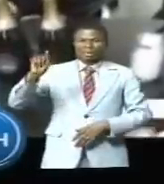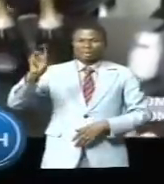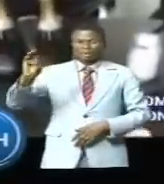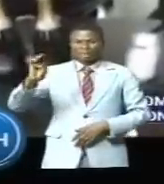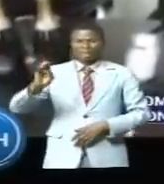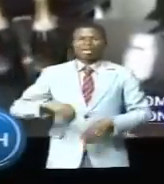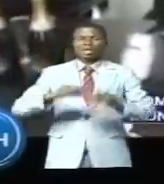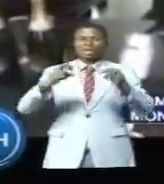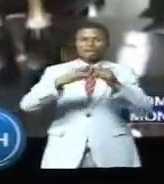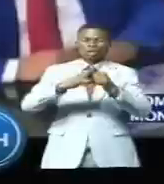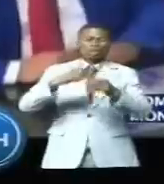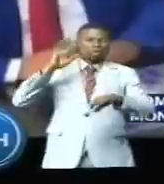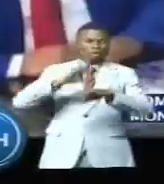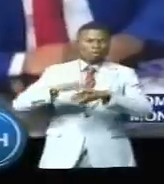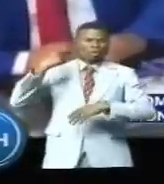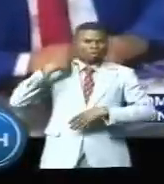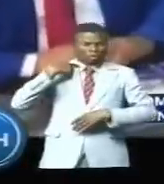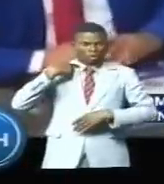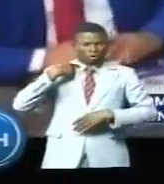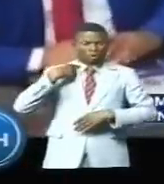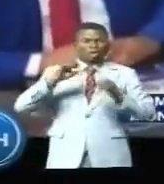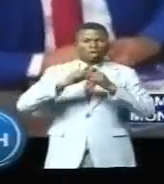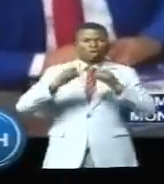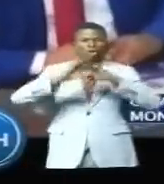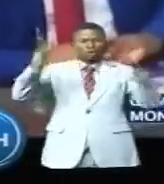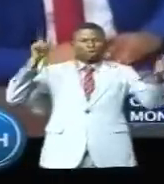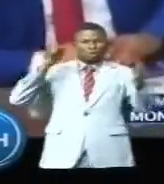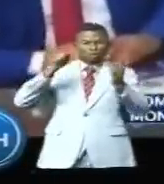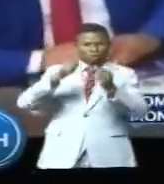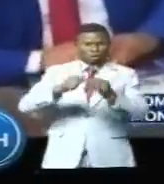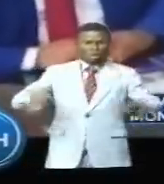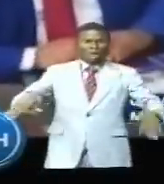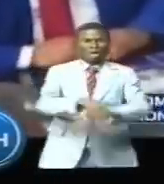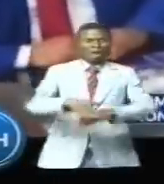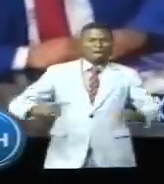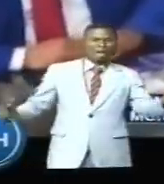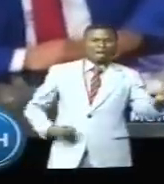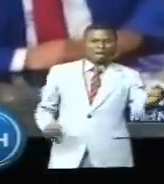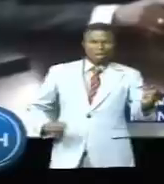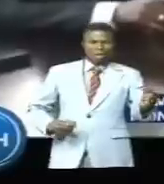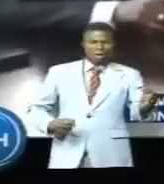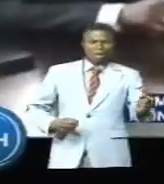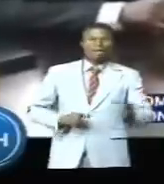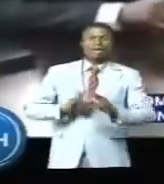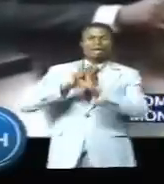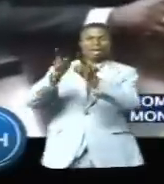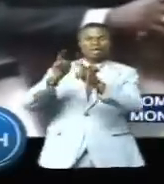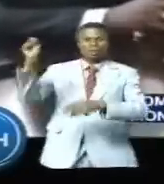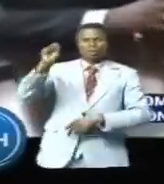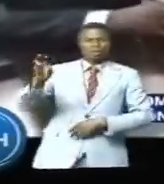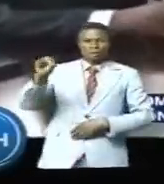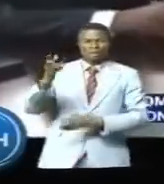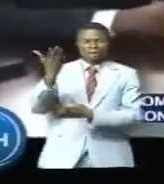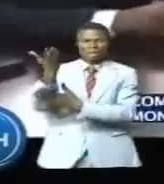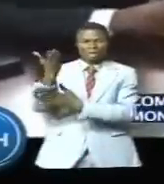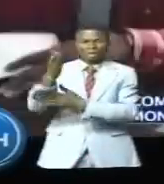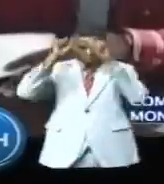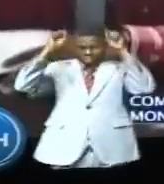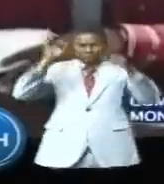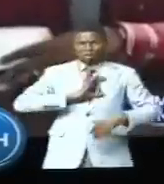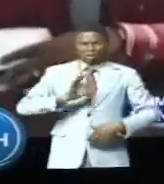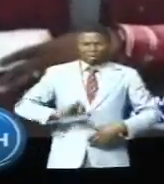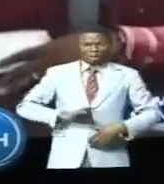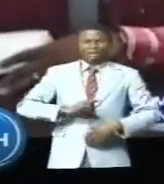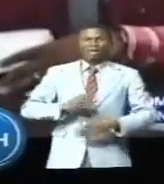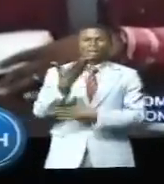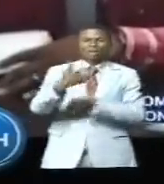Kwango, bien sûr, mais amener l'électricité jusqu'à la frontière de l'Angola, telle est la réponse de SNEL à l'appel du chef de l'État Félix-Antoine